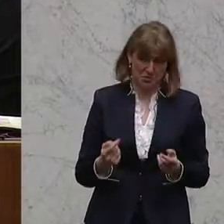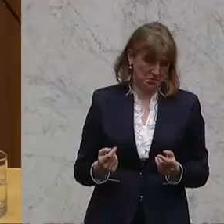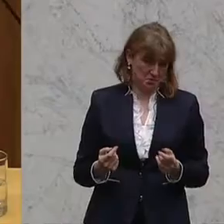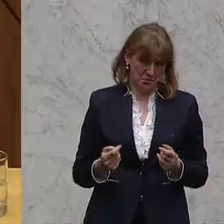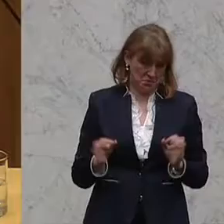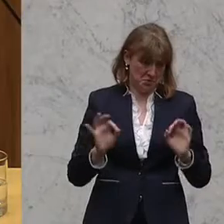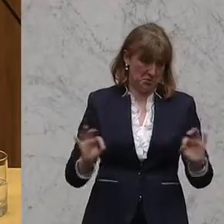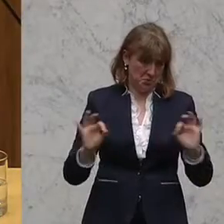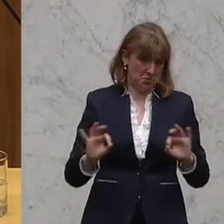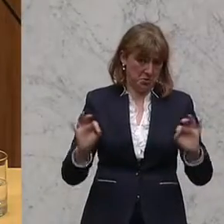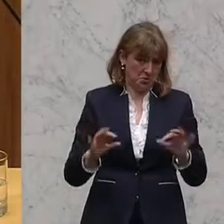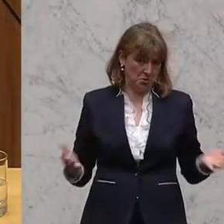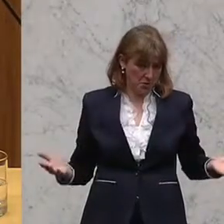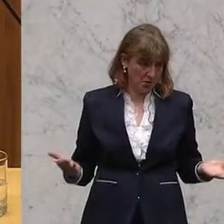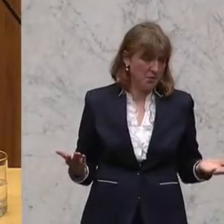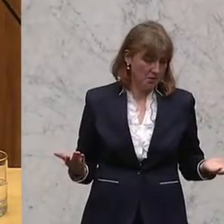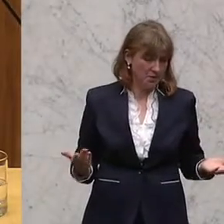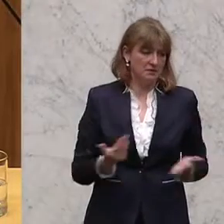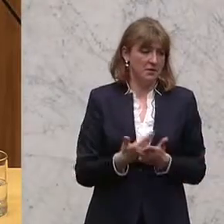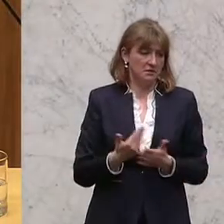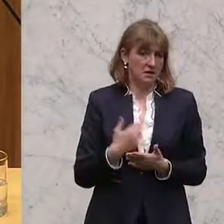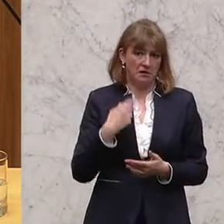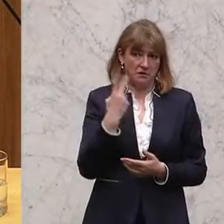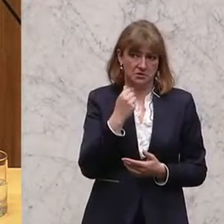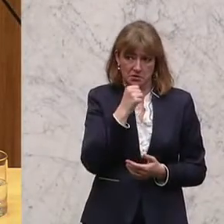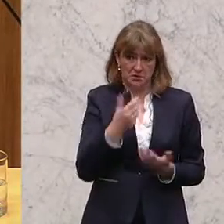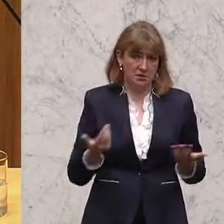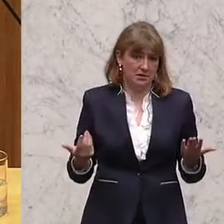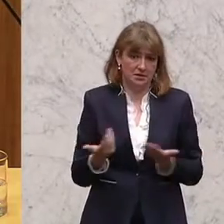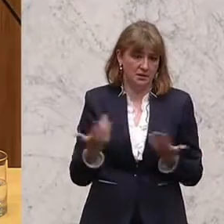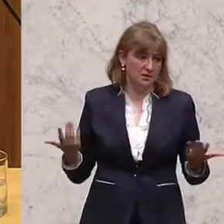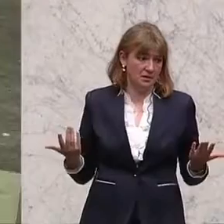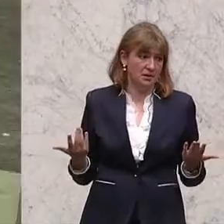zu tun. Und das verstehe ich auch nicht, warum man da dagegen sein kann.